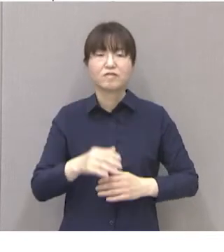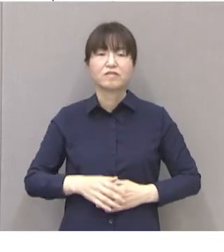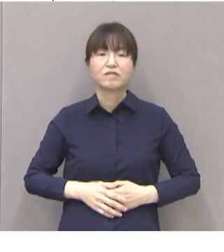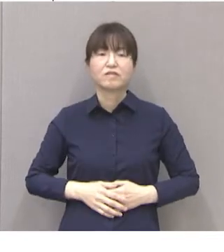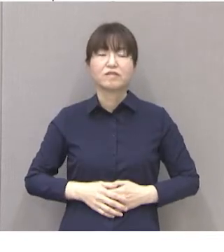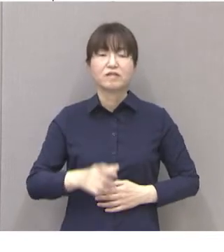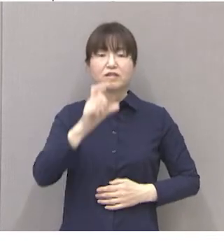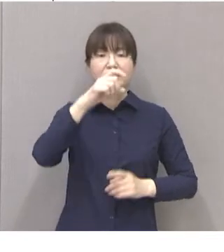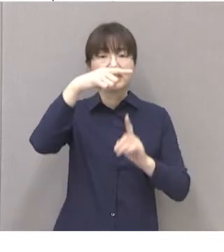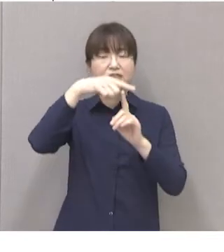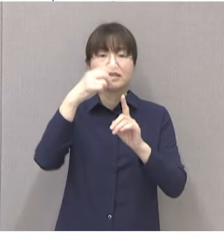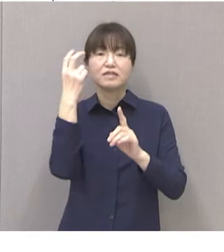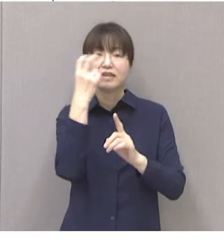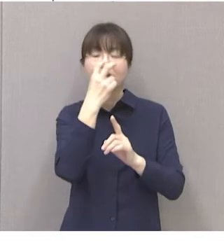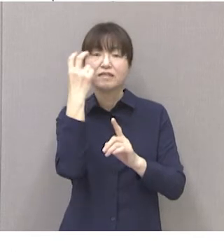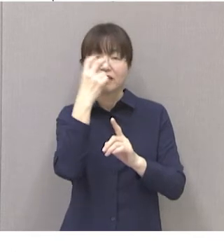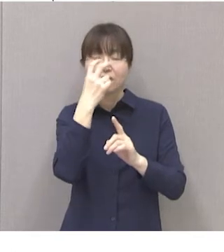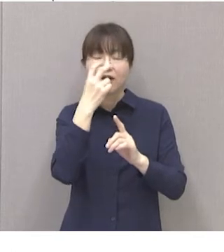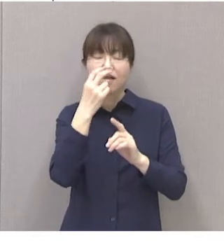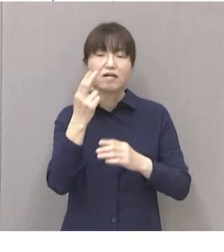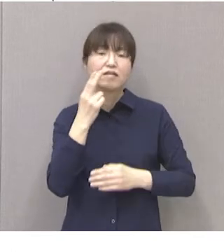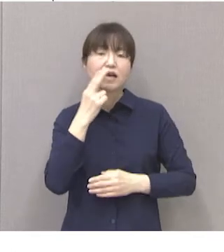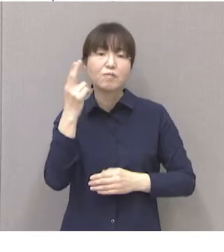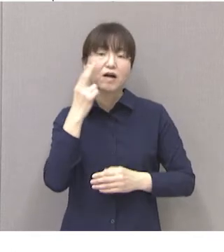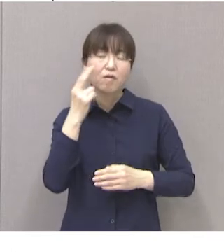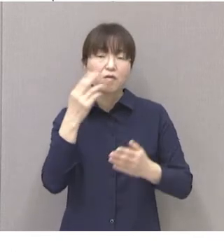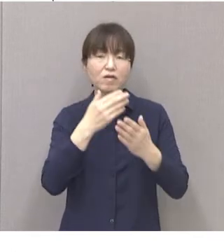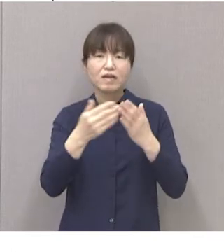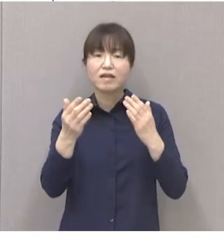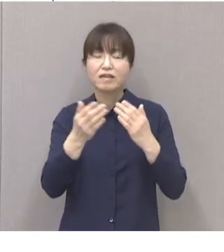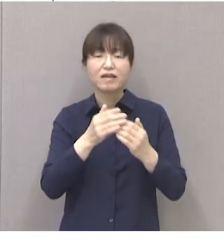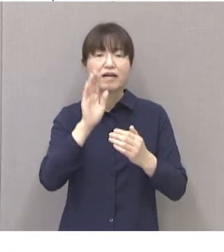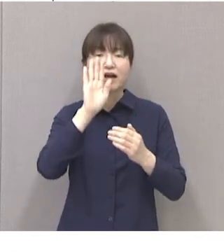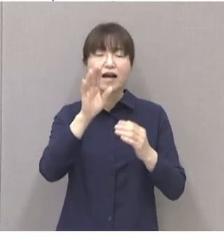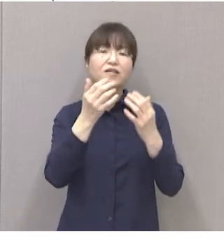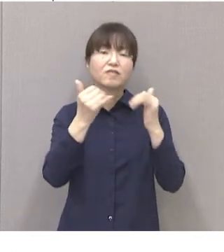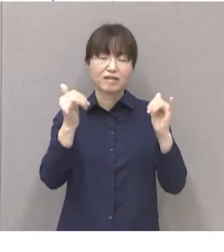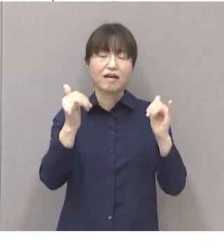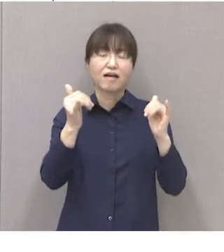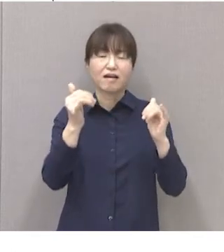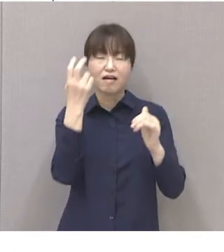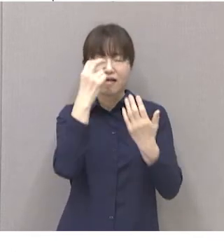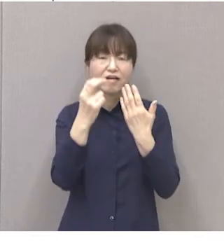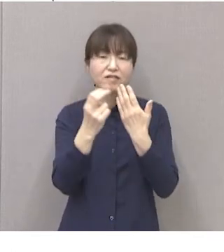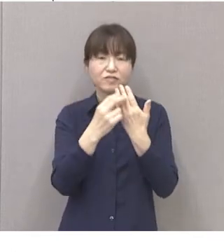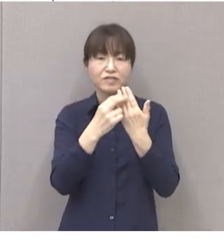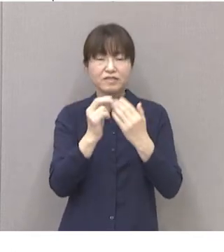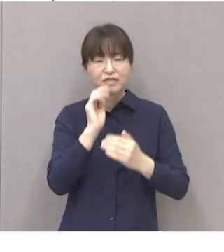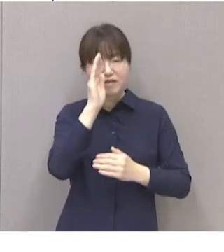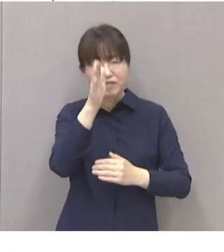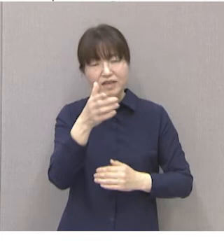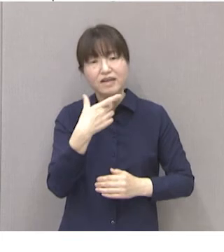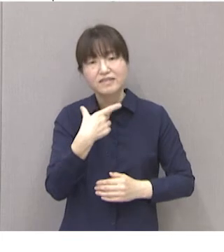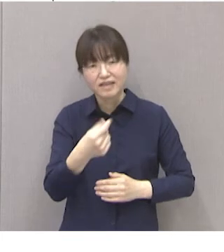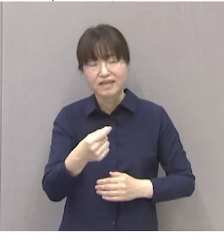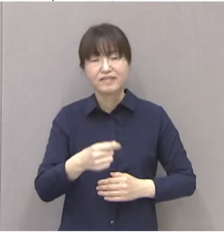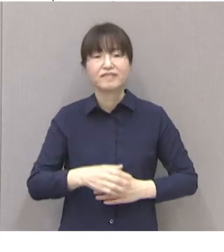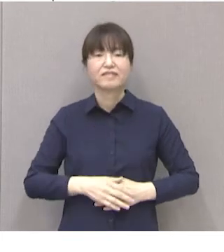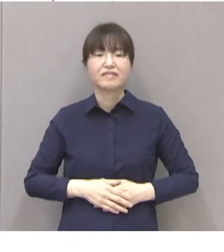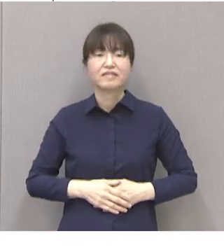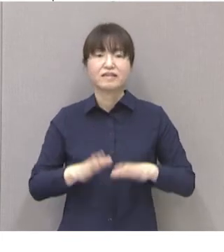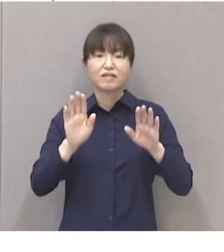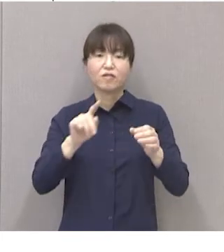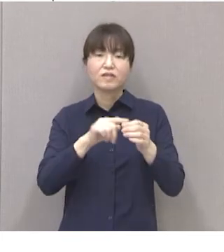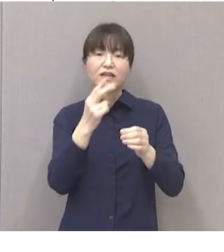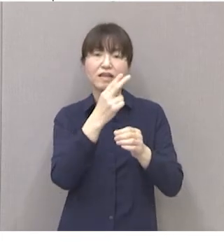検診は現在タバコを吸っている方昔タバコを吸っていた方へお勧めしますそのため今年度から